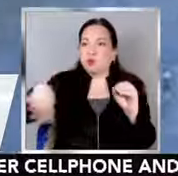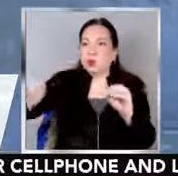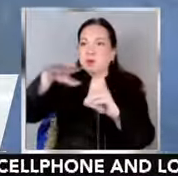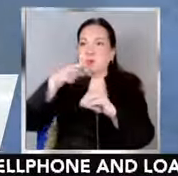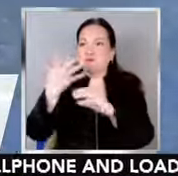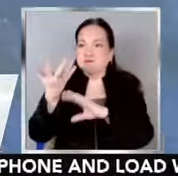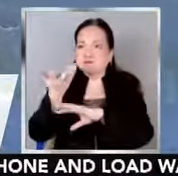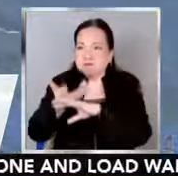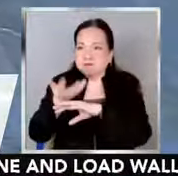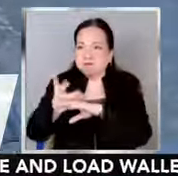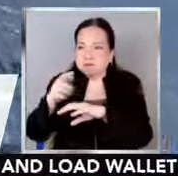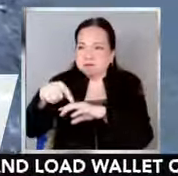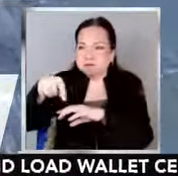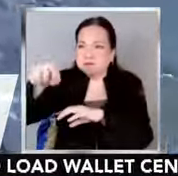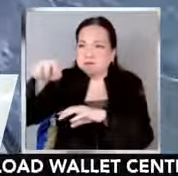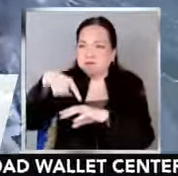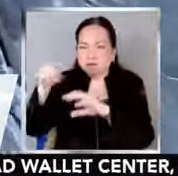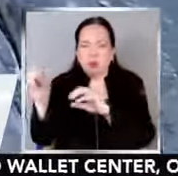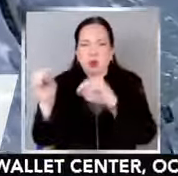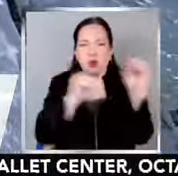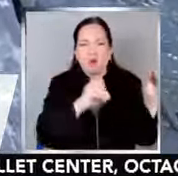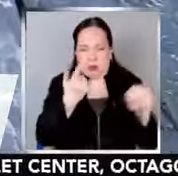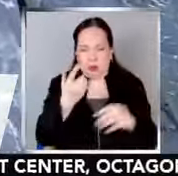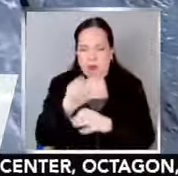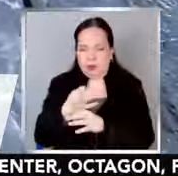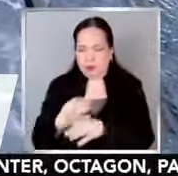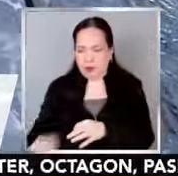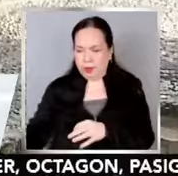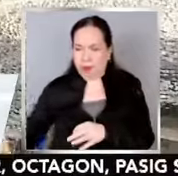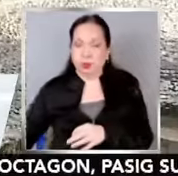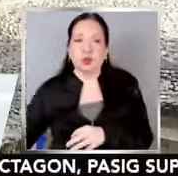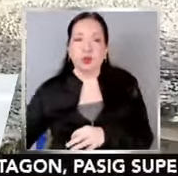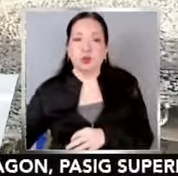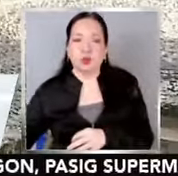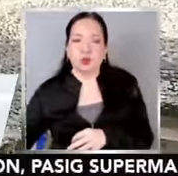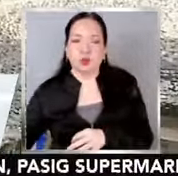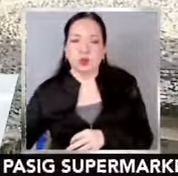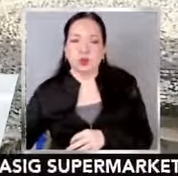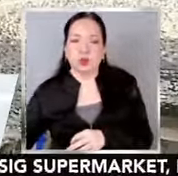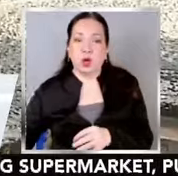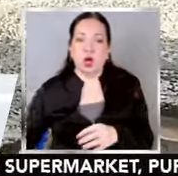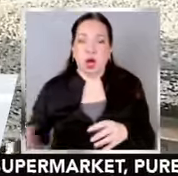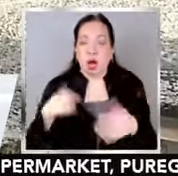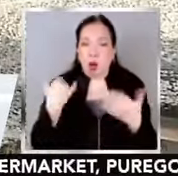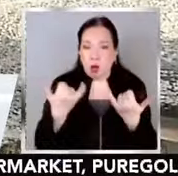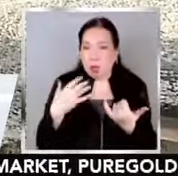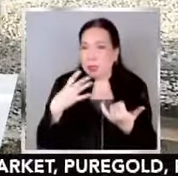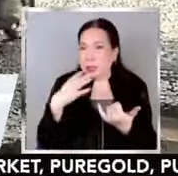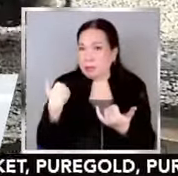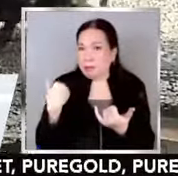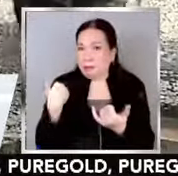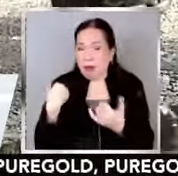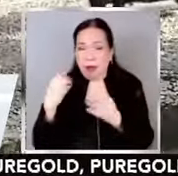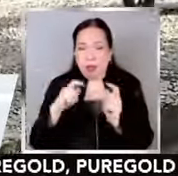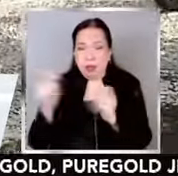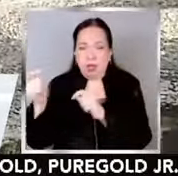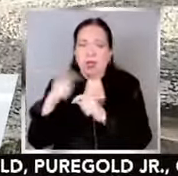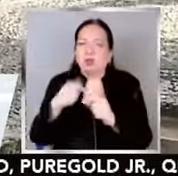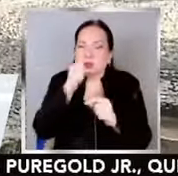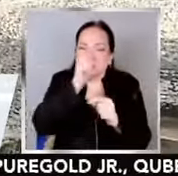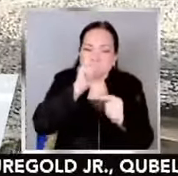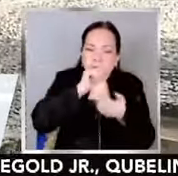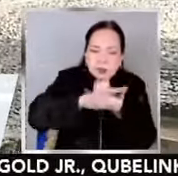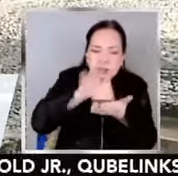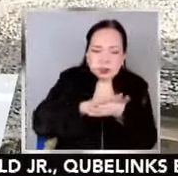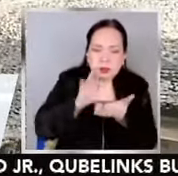sa lugar. At habang di pa umuusad ang relocation, pagtsatsagaan po namin linisin yung drainage para yung tubig